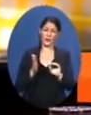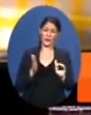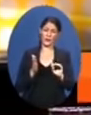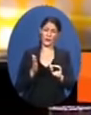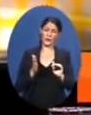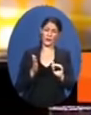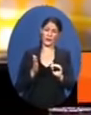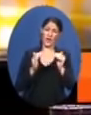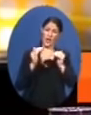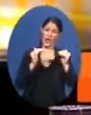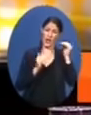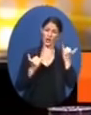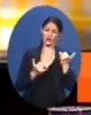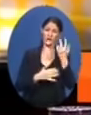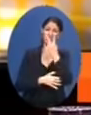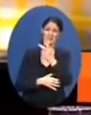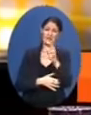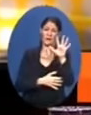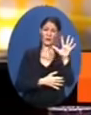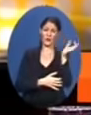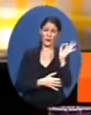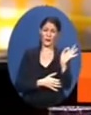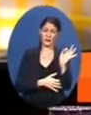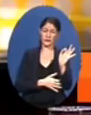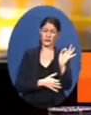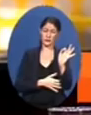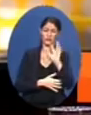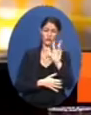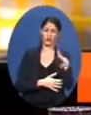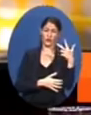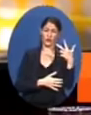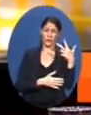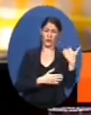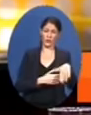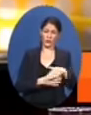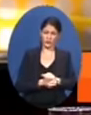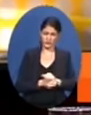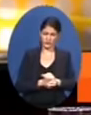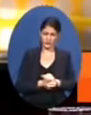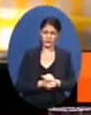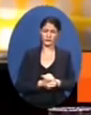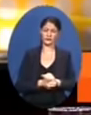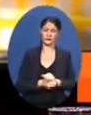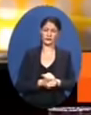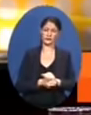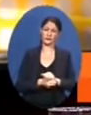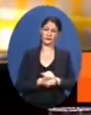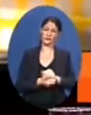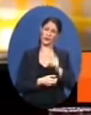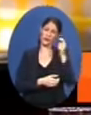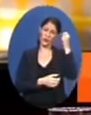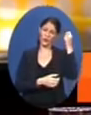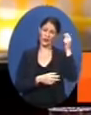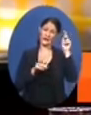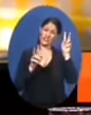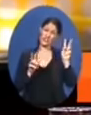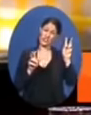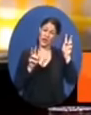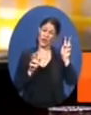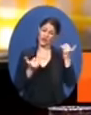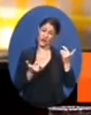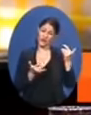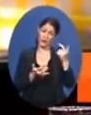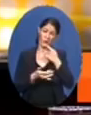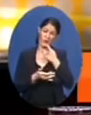נכונה, שכר המינימום עלה ב-25% רק בשלוש שנים האחרונות, ולפי התיאוריה כאן, שלכאורה הייתה